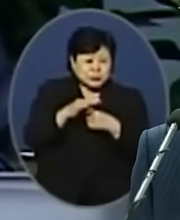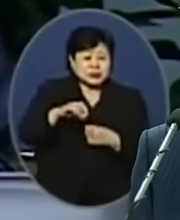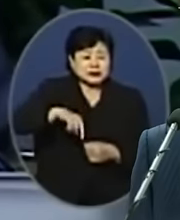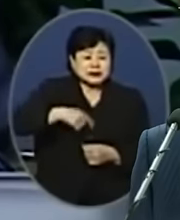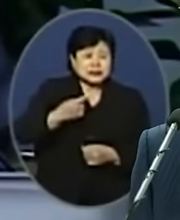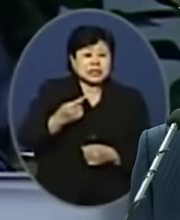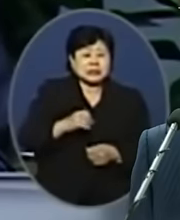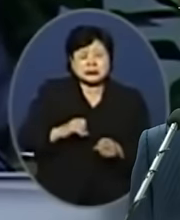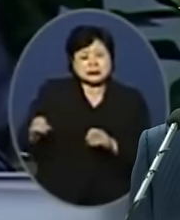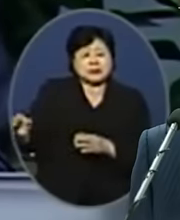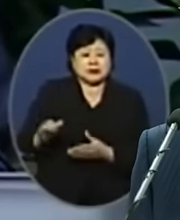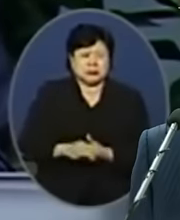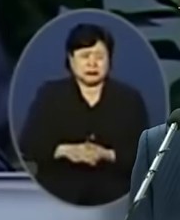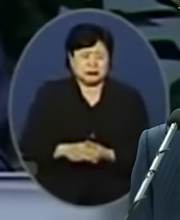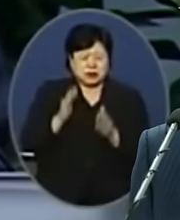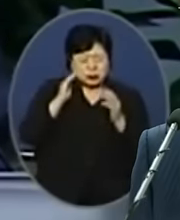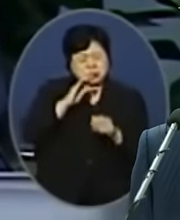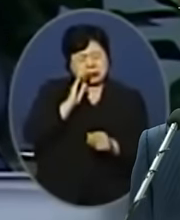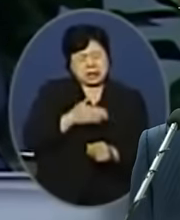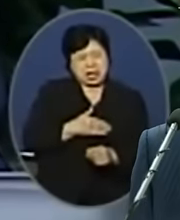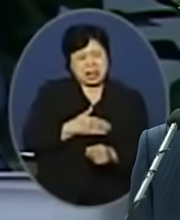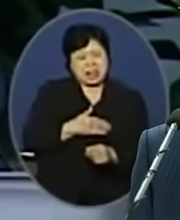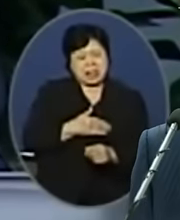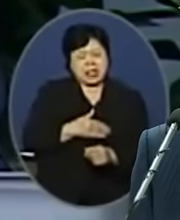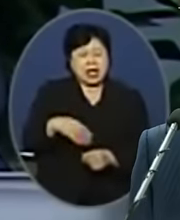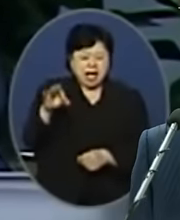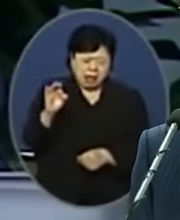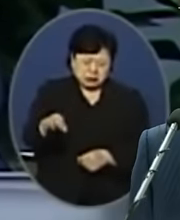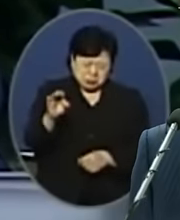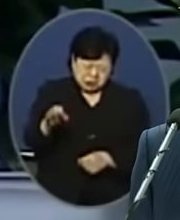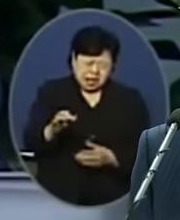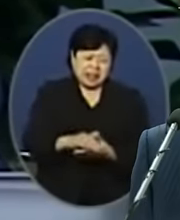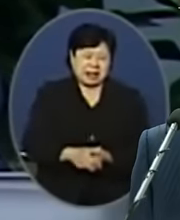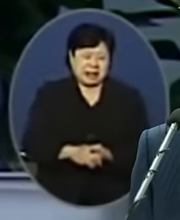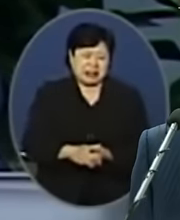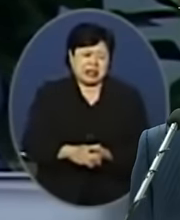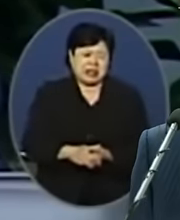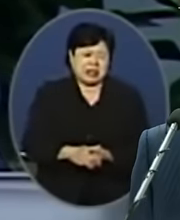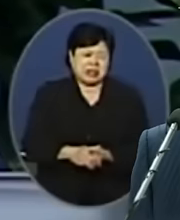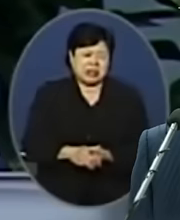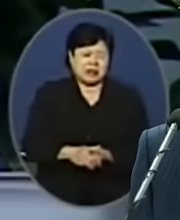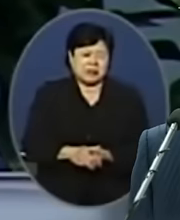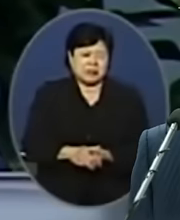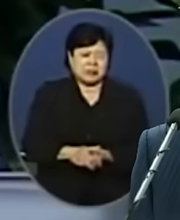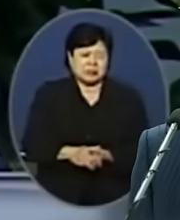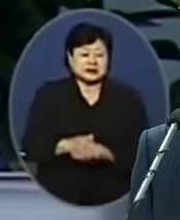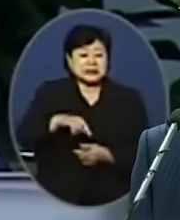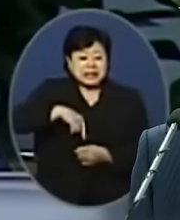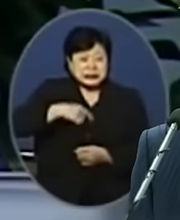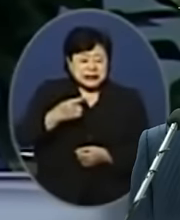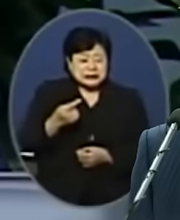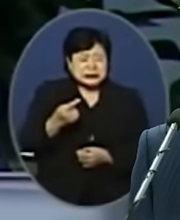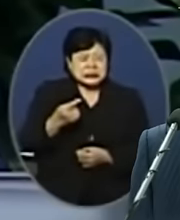자신을 잃어버리고 맙니다. 나는 공부도 못하고 아무것도 할 줄 모르고 나 같은 인생이 뭘 하겠냐. 그래서